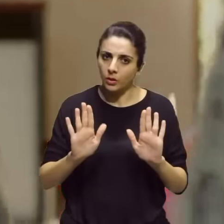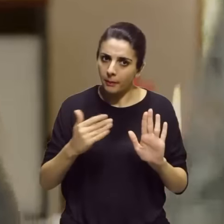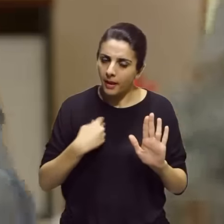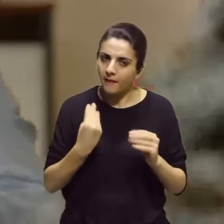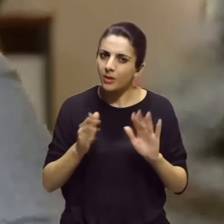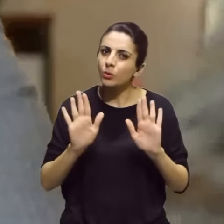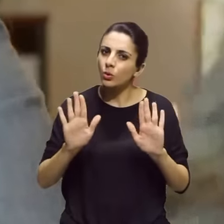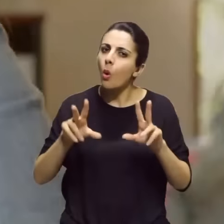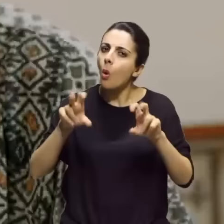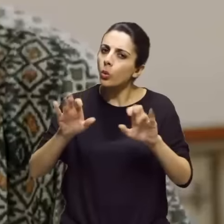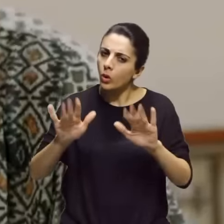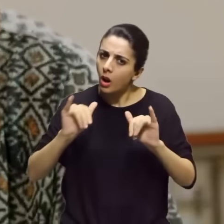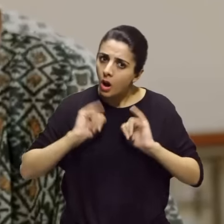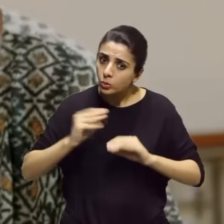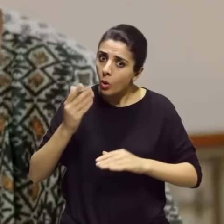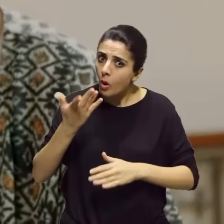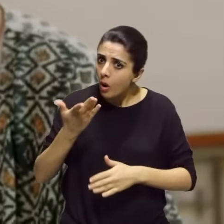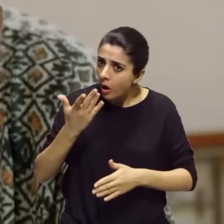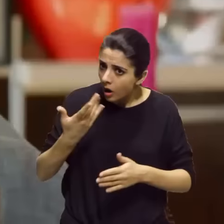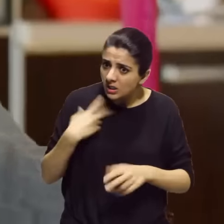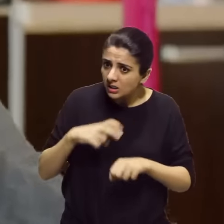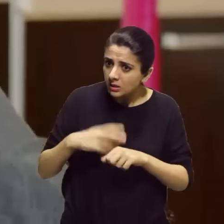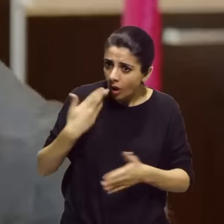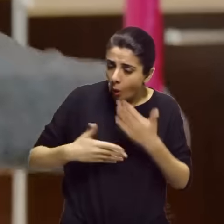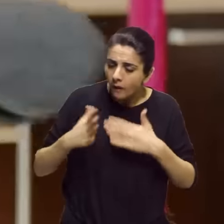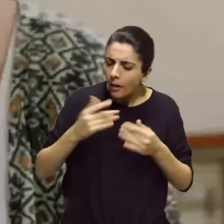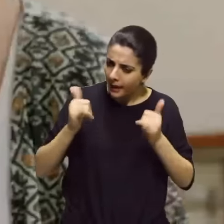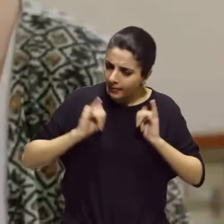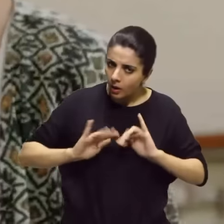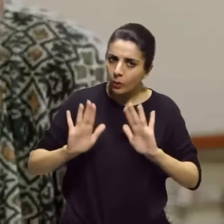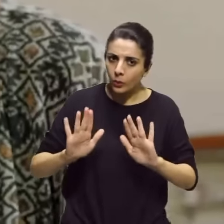Ben veririm. Otur otur, çok enerjiksin zaten. Azıcık dinlen canım.